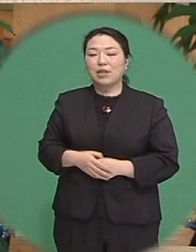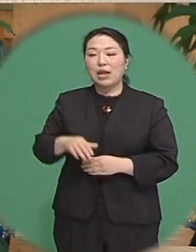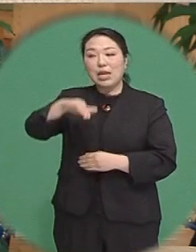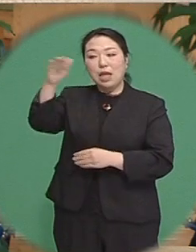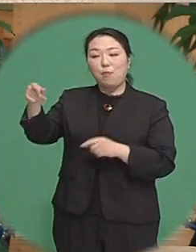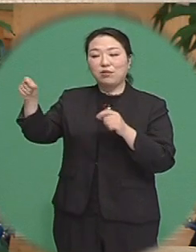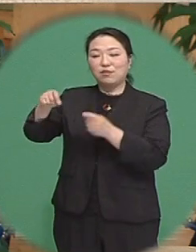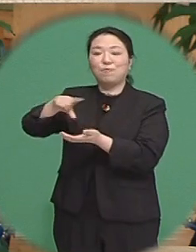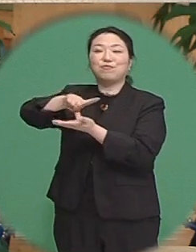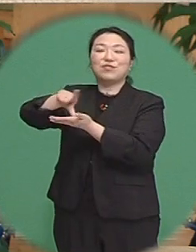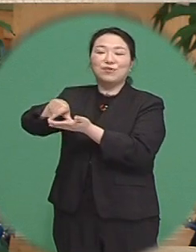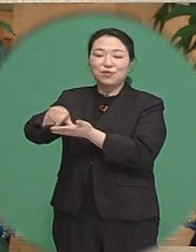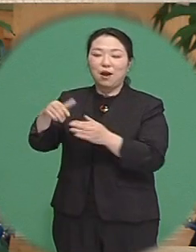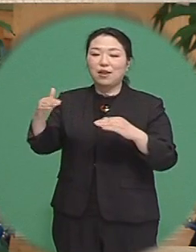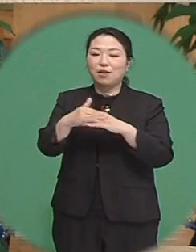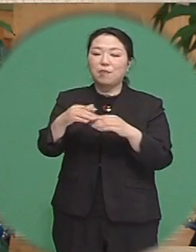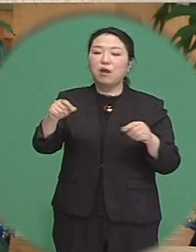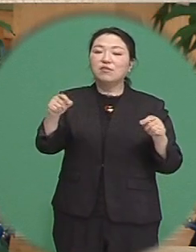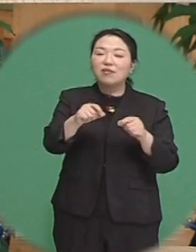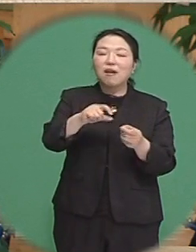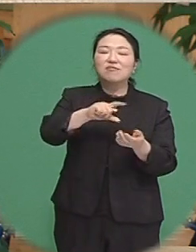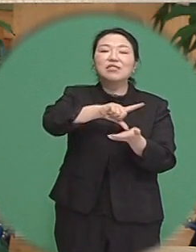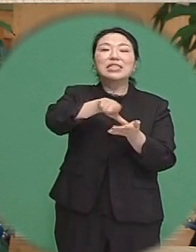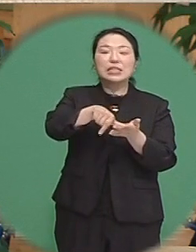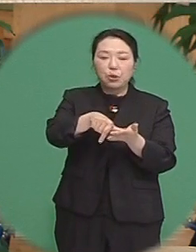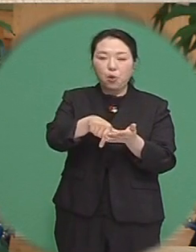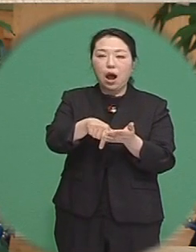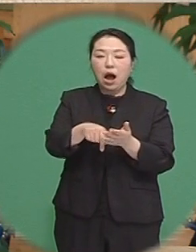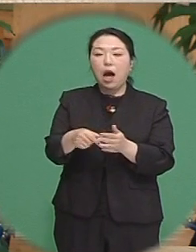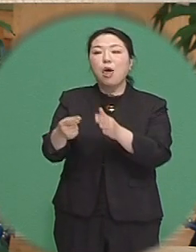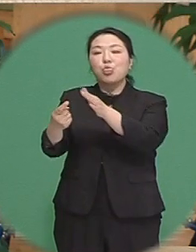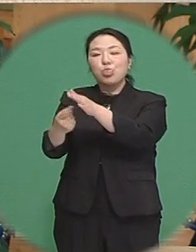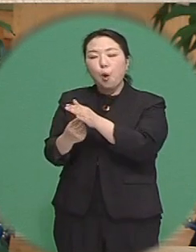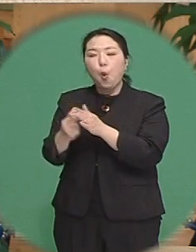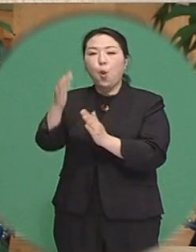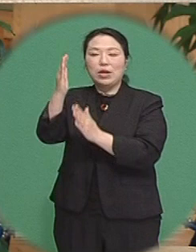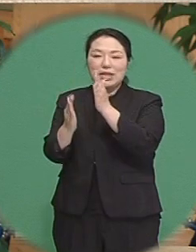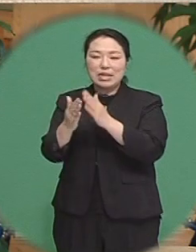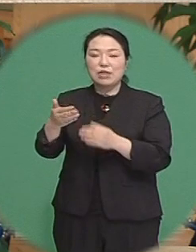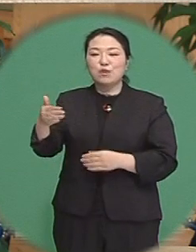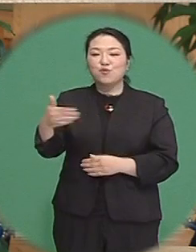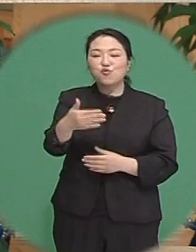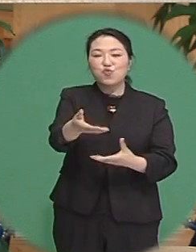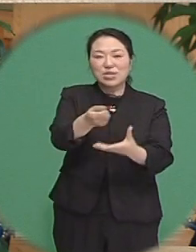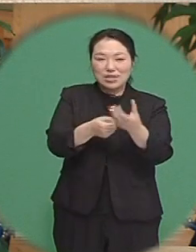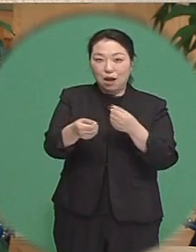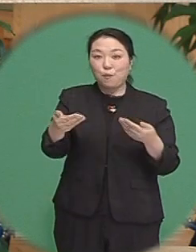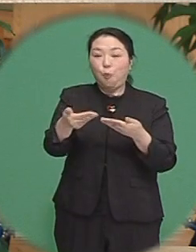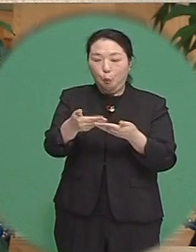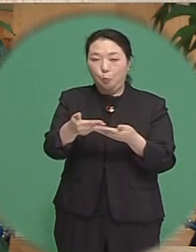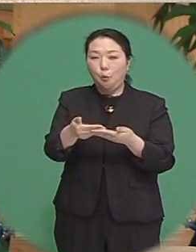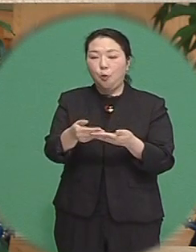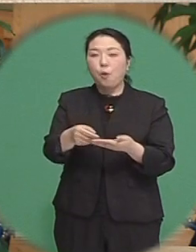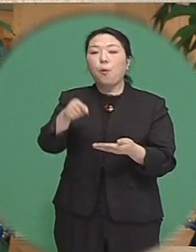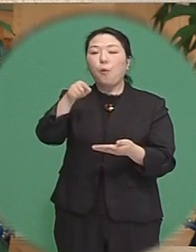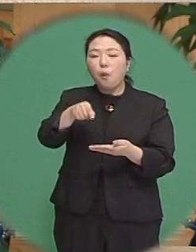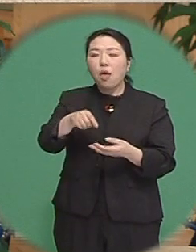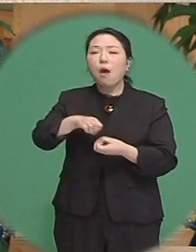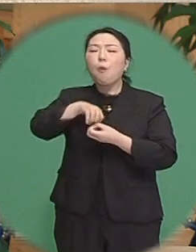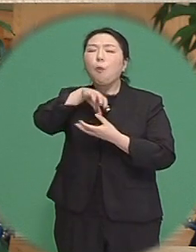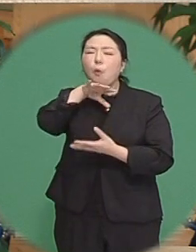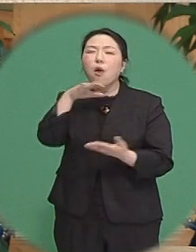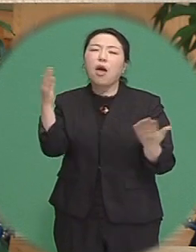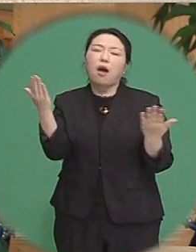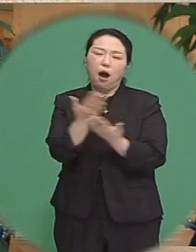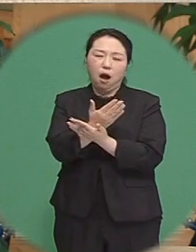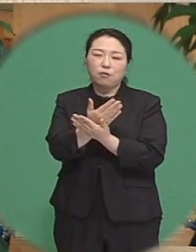地域や沿岸地域を支える基幹産業は第1次産業であります本誌の農林水産業はいずれ